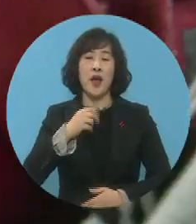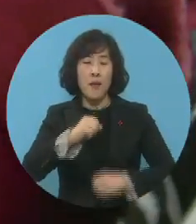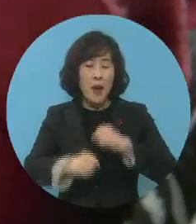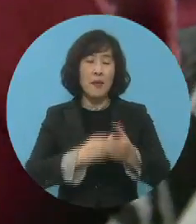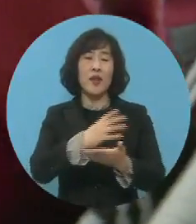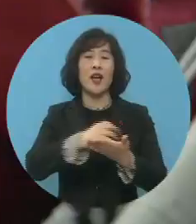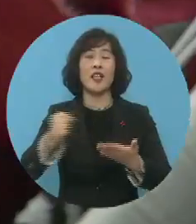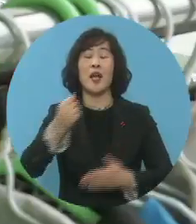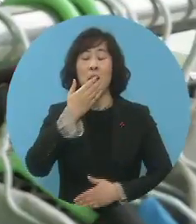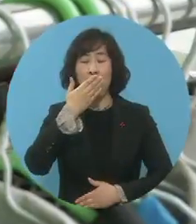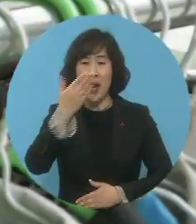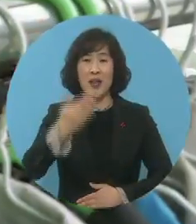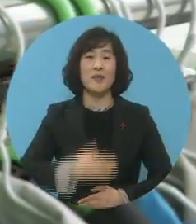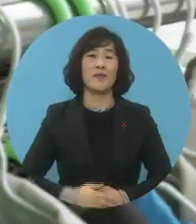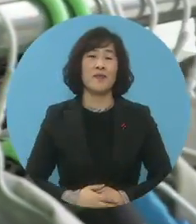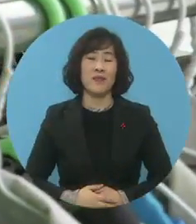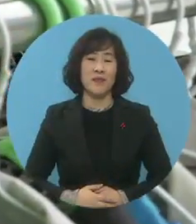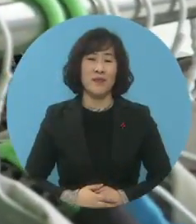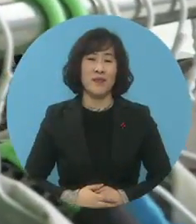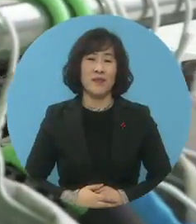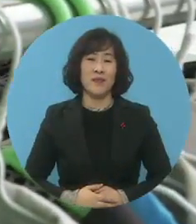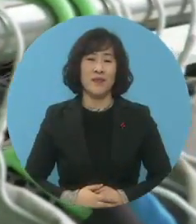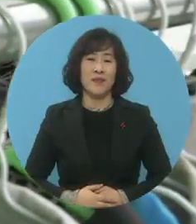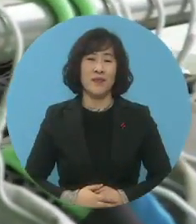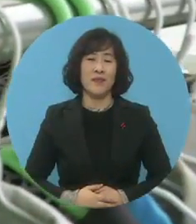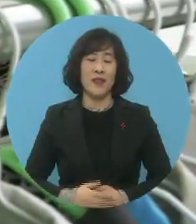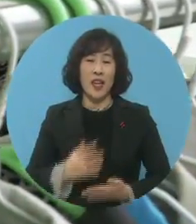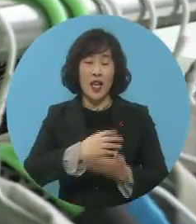내지 않고도 물건을 마음대로 골라갈 수